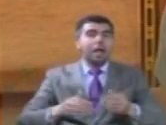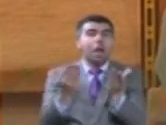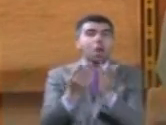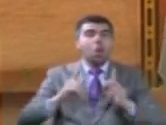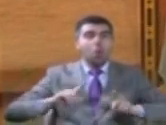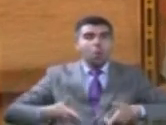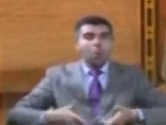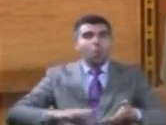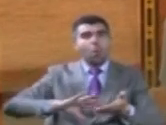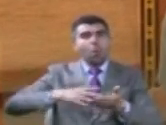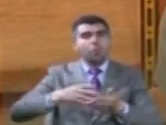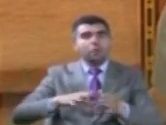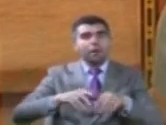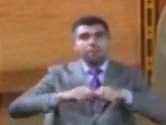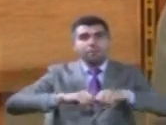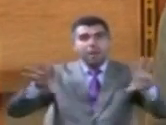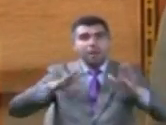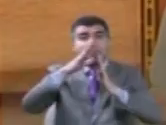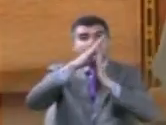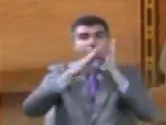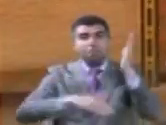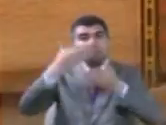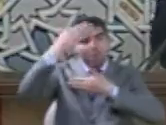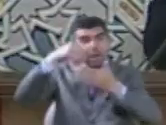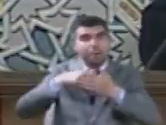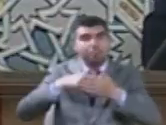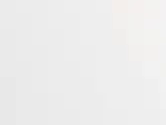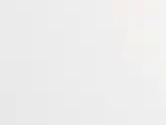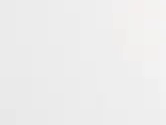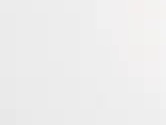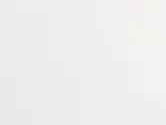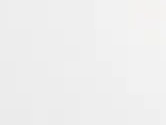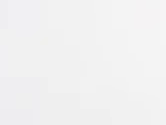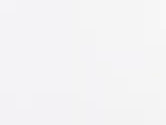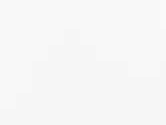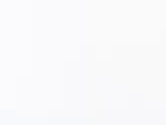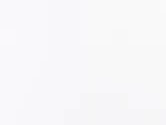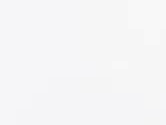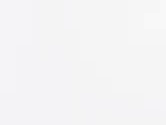ما قدرتش تغطي جميع التراب الوطني. شكراً سيدة الوزيرة.